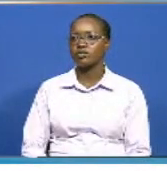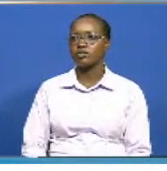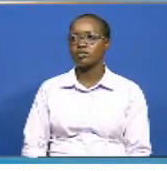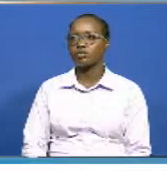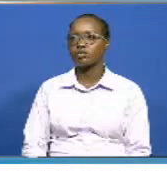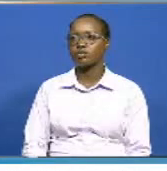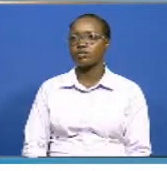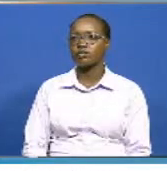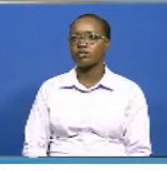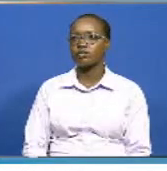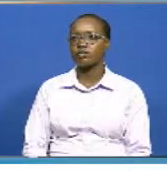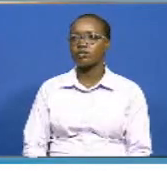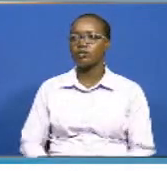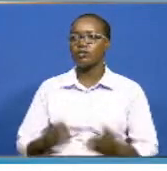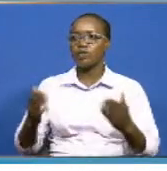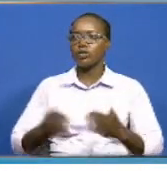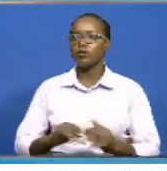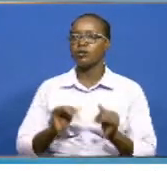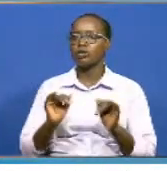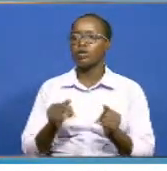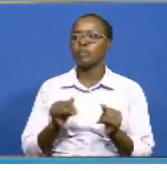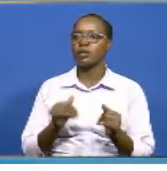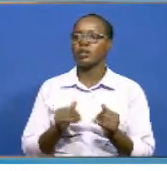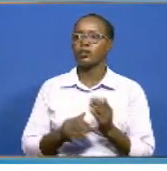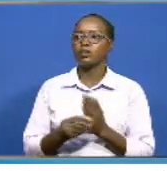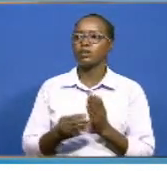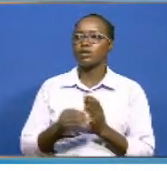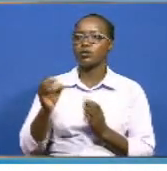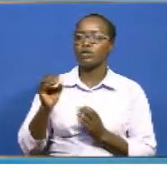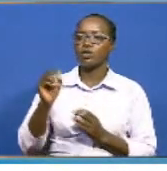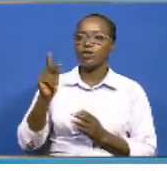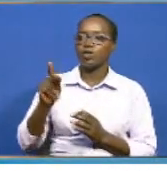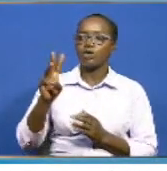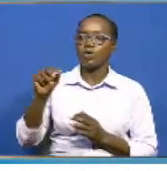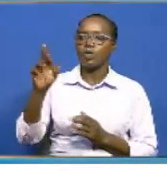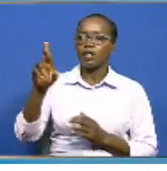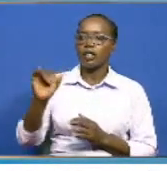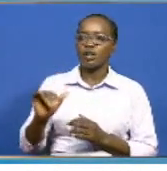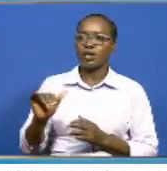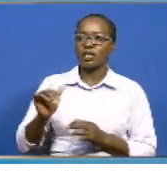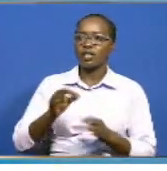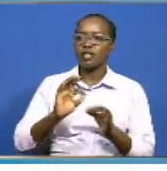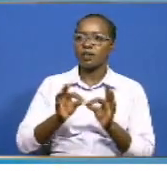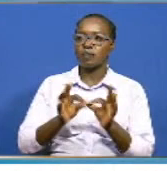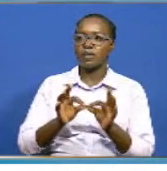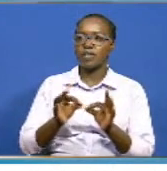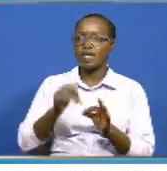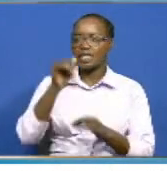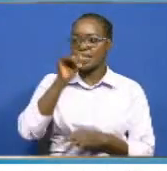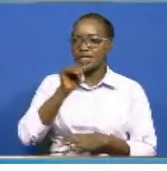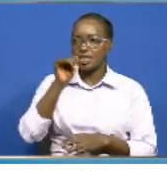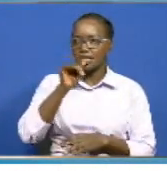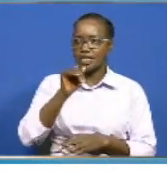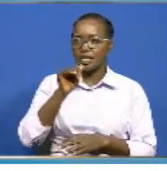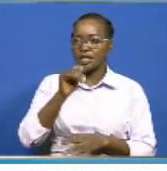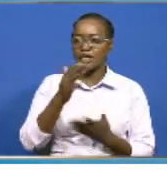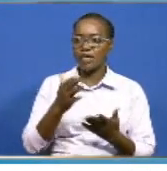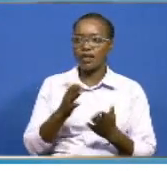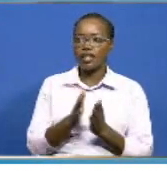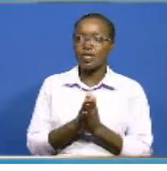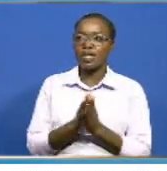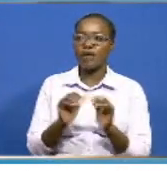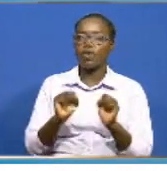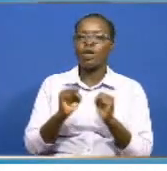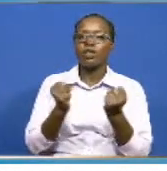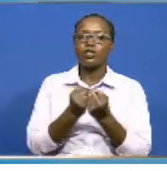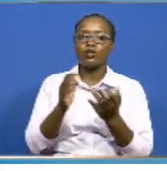Karibu sana mtazamaji kwenye taarifa kamili. Naitwa Nancy Okware, na mfasiri wa lugha ya ishara ni Lensa Odingo. Kwenye mitandao ya kijamii,